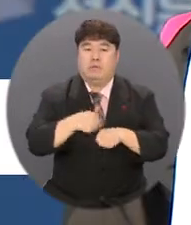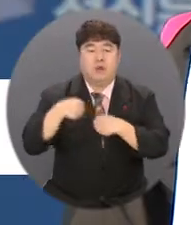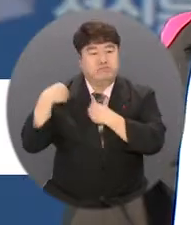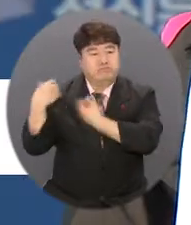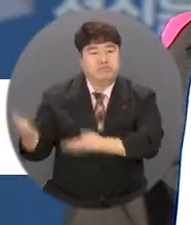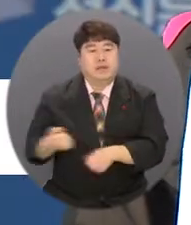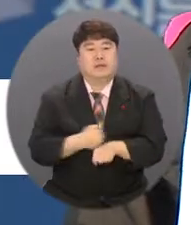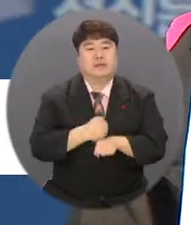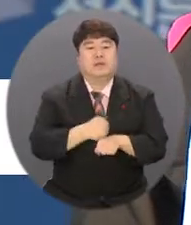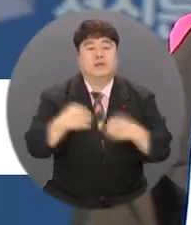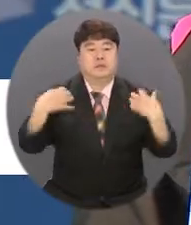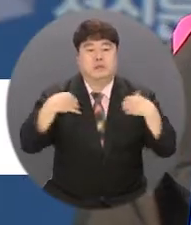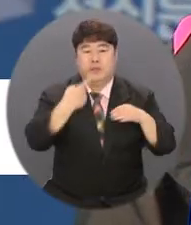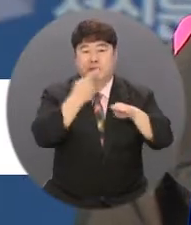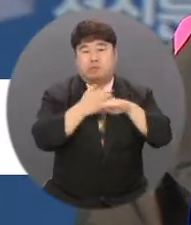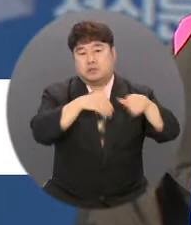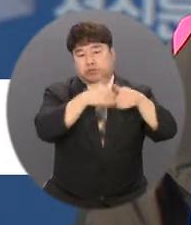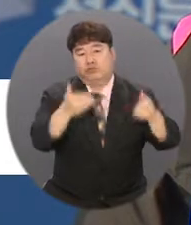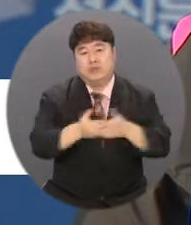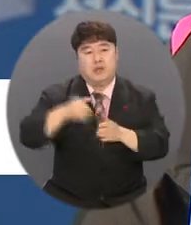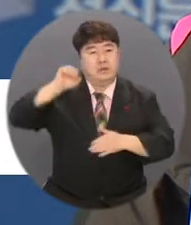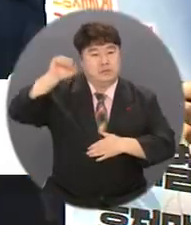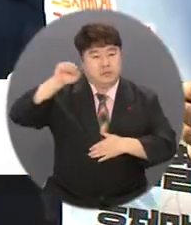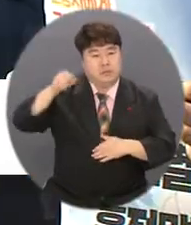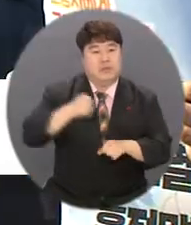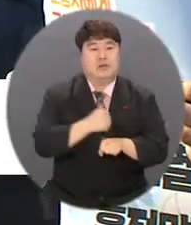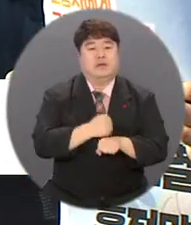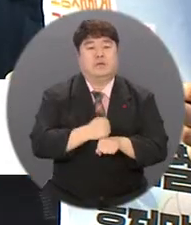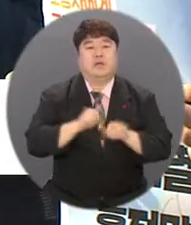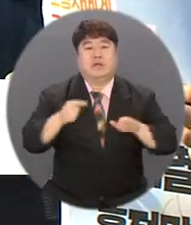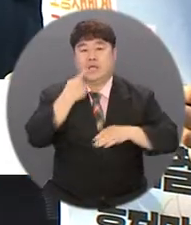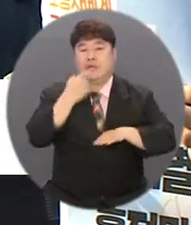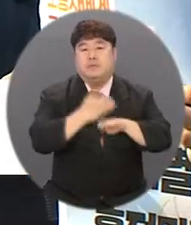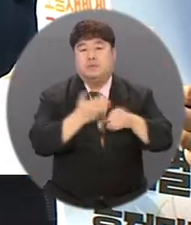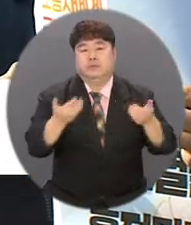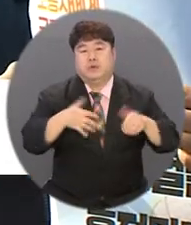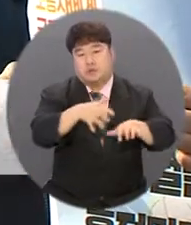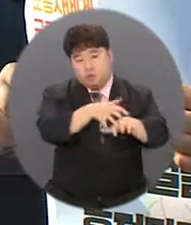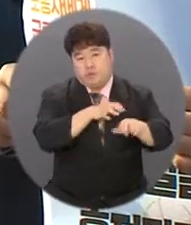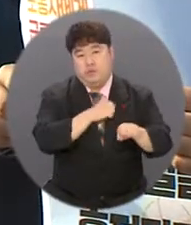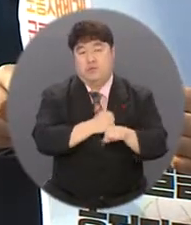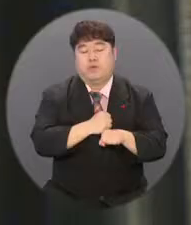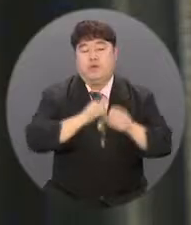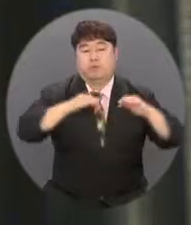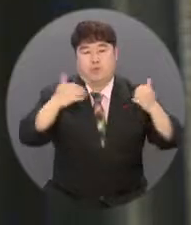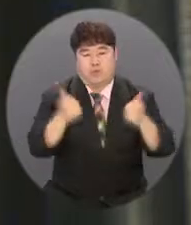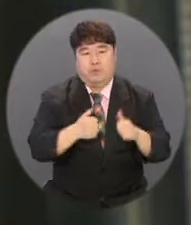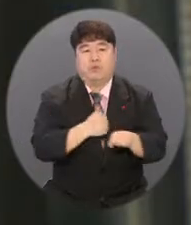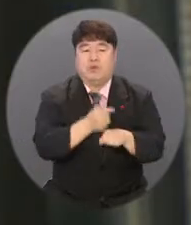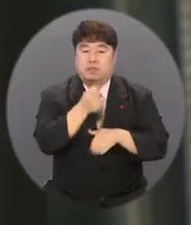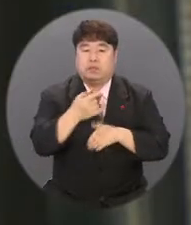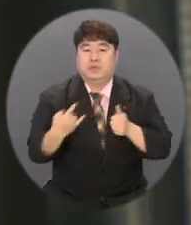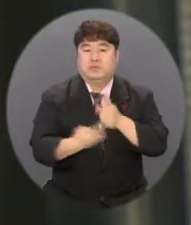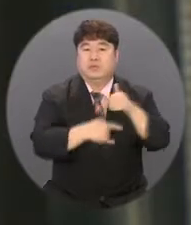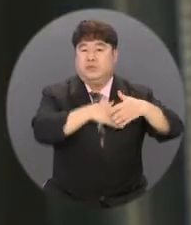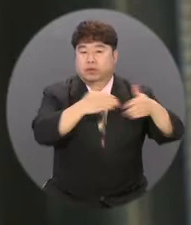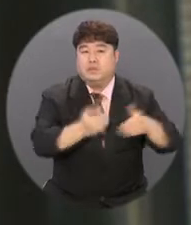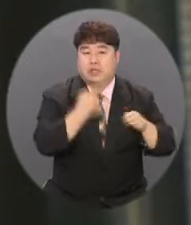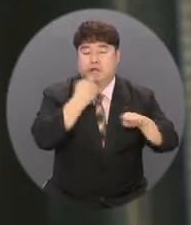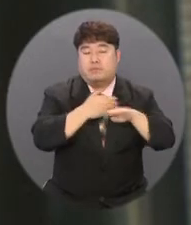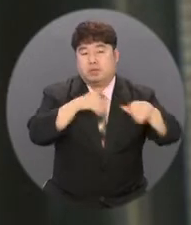있다며 정부와 민주당을 규탄했습니다. 민주노총은 국회 상임위 소위원회에서